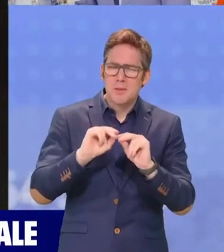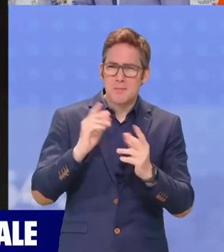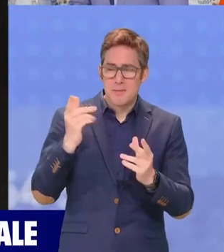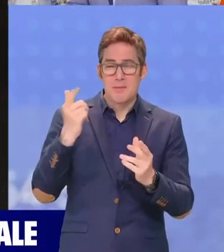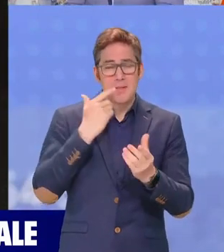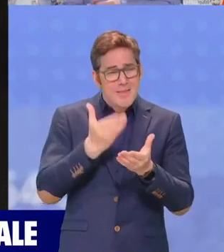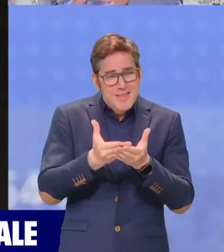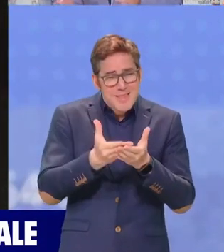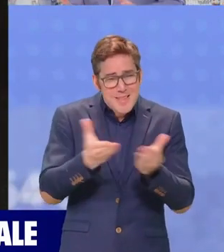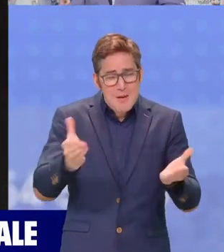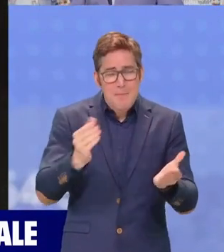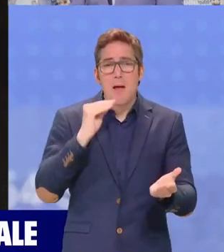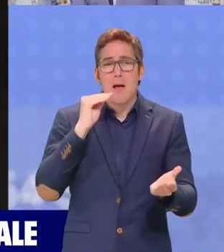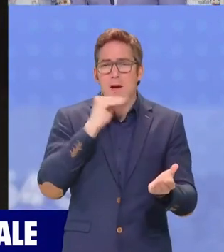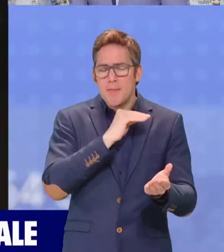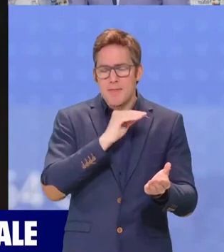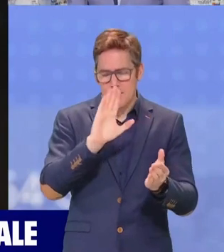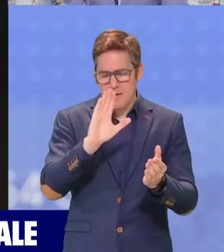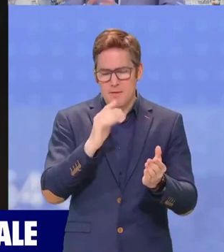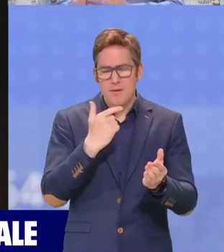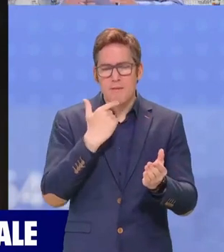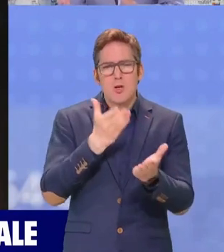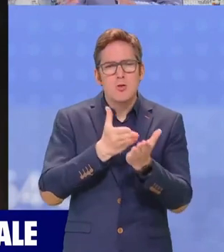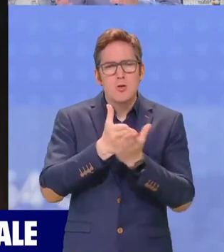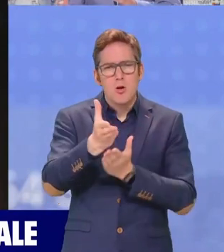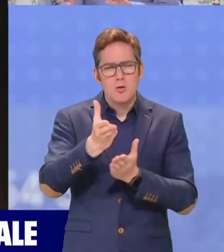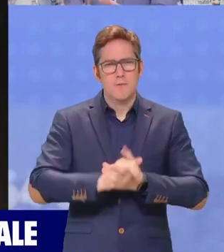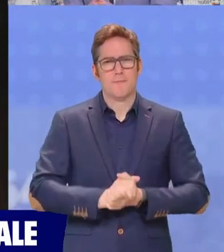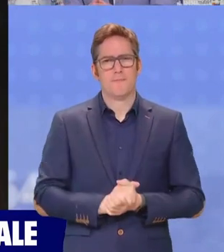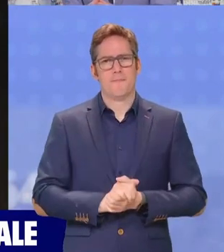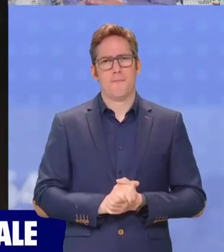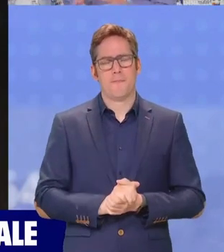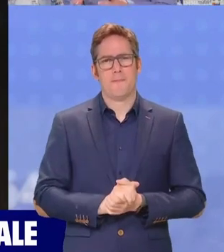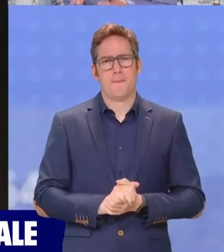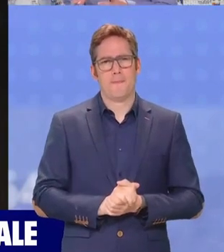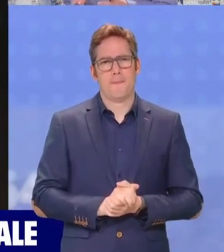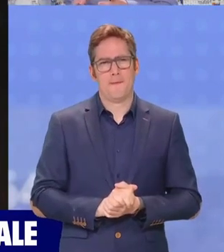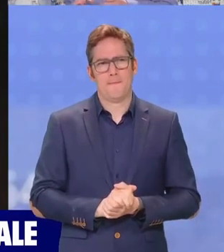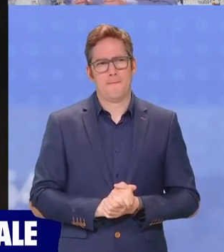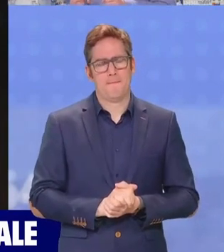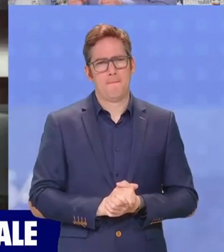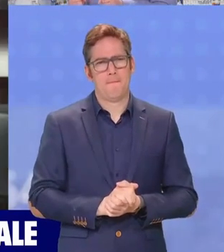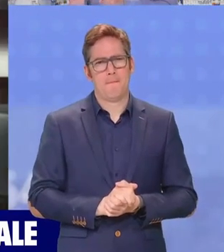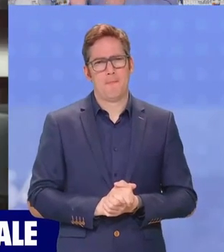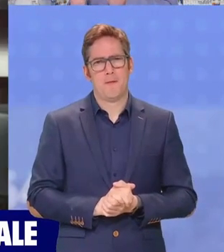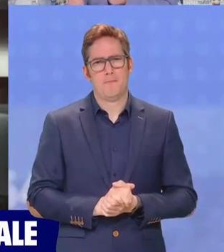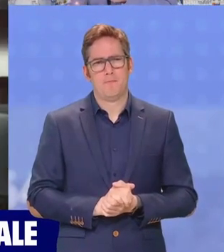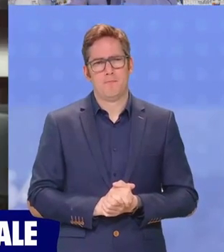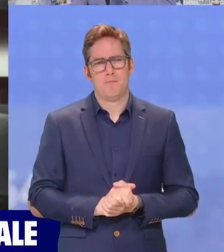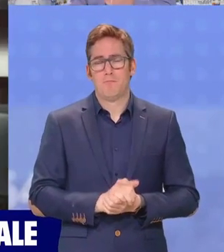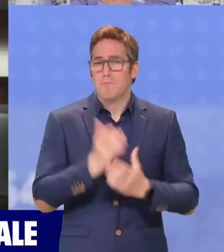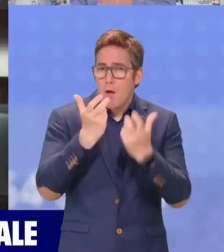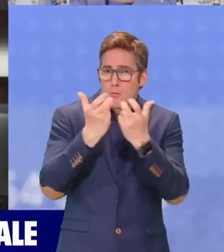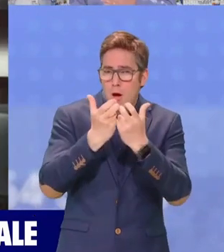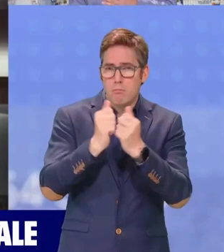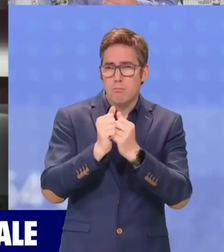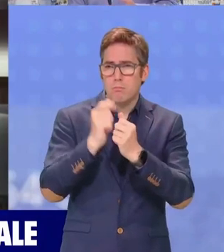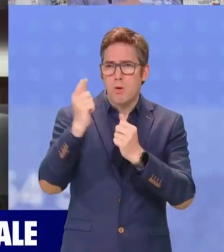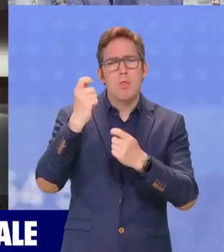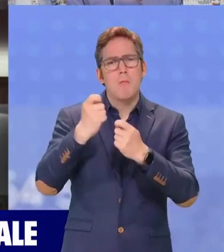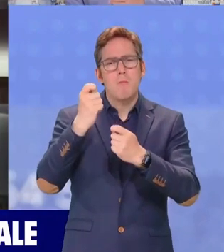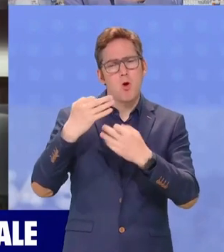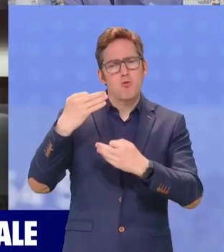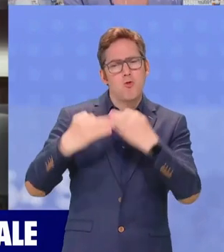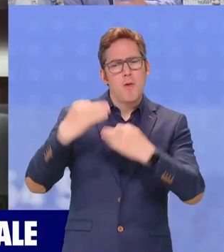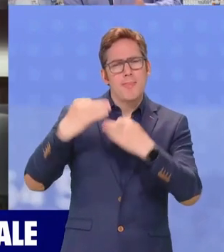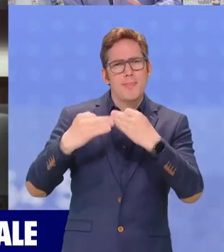c'est-à-dire que par exemple un certain nombre de d'arguments juridiques